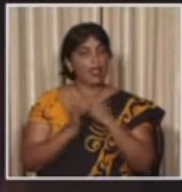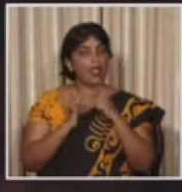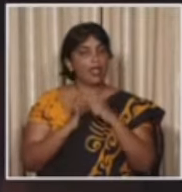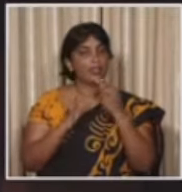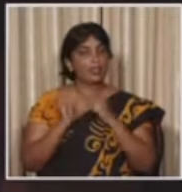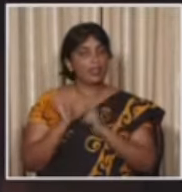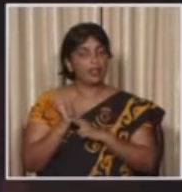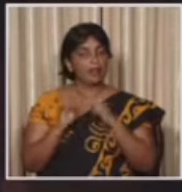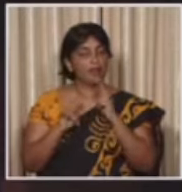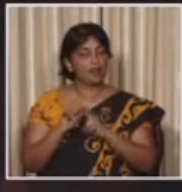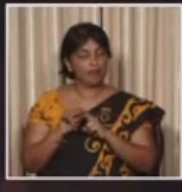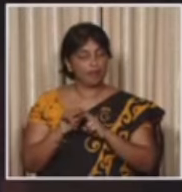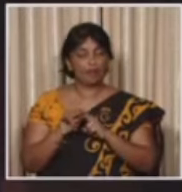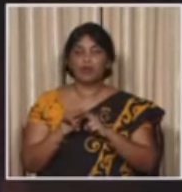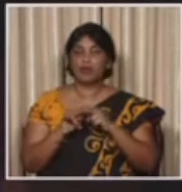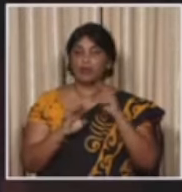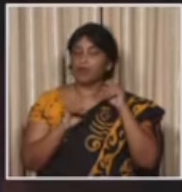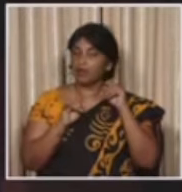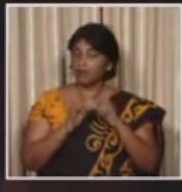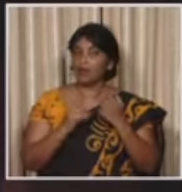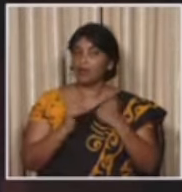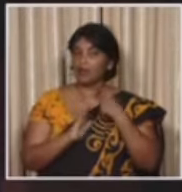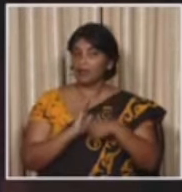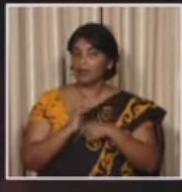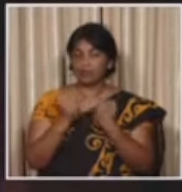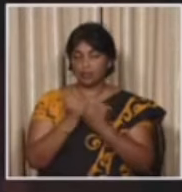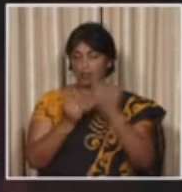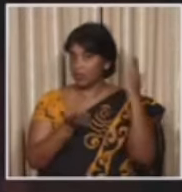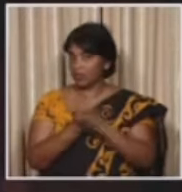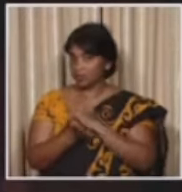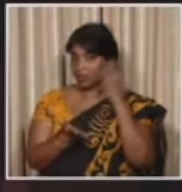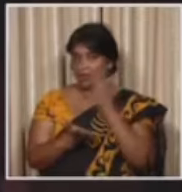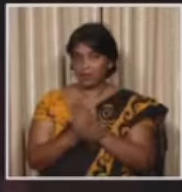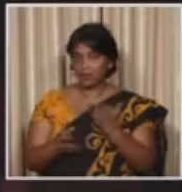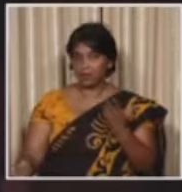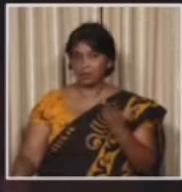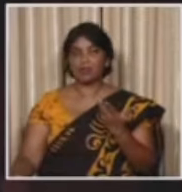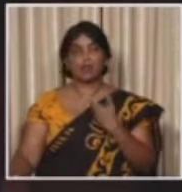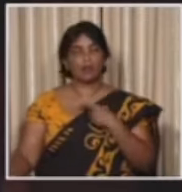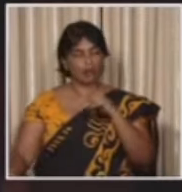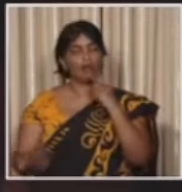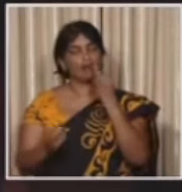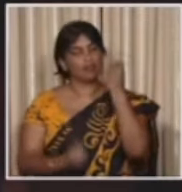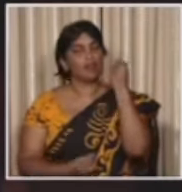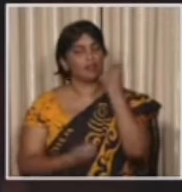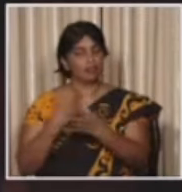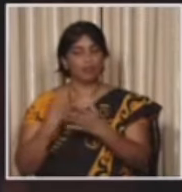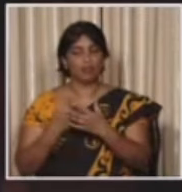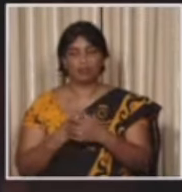ඉස්සර කාලේ කළා වගේ අපි කේලම් කියලා රටට ආධාර නතර කරේ නැහැ. අපි කිව්වේ ආධාර දෙන්න කියලා.